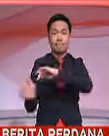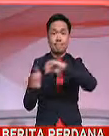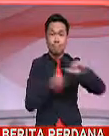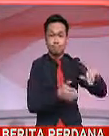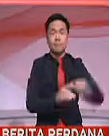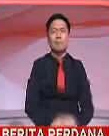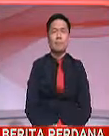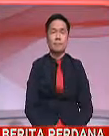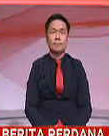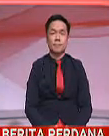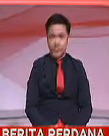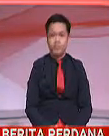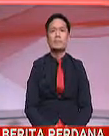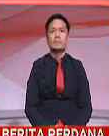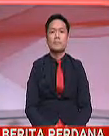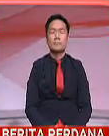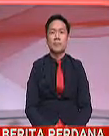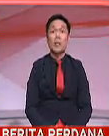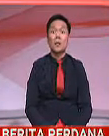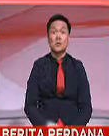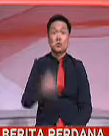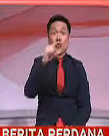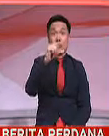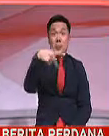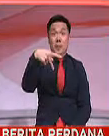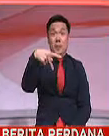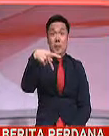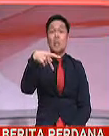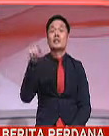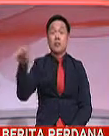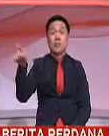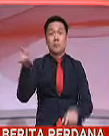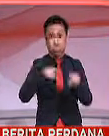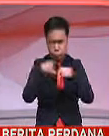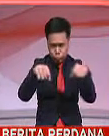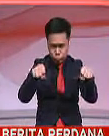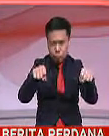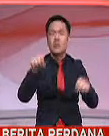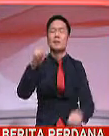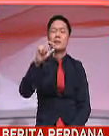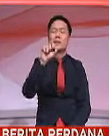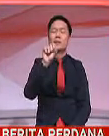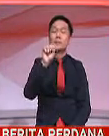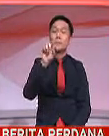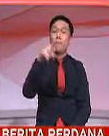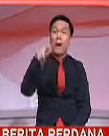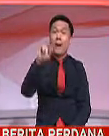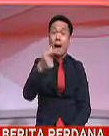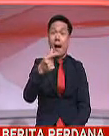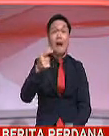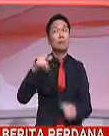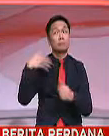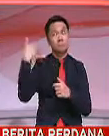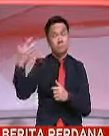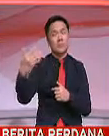Sementara itu, susulan acara berprestij kalender Grand Prix GP Malaysia di Litar Utara Berangsa Sepang SIC yang dijadualkan